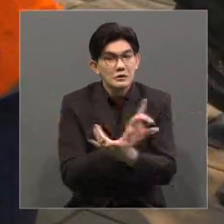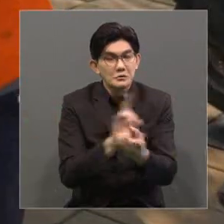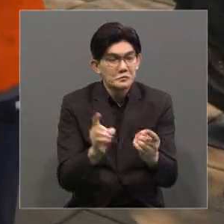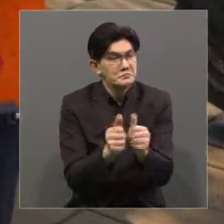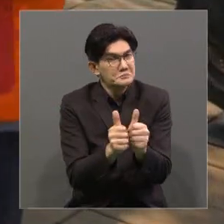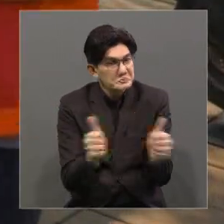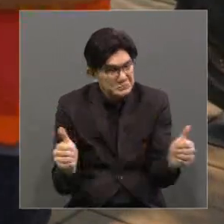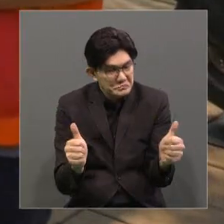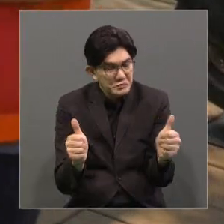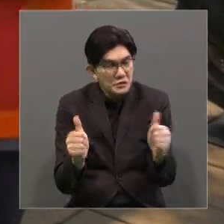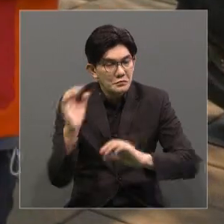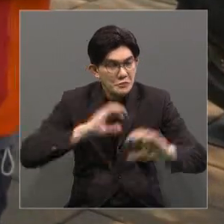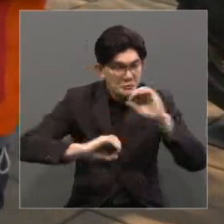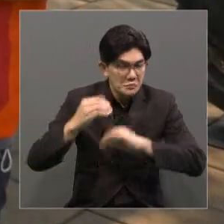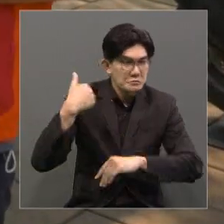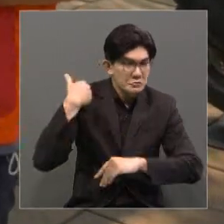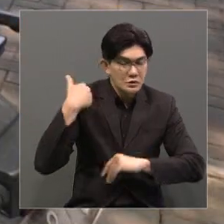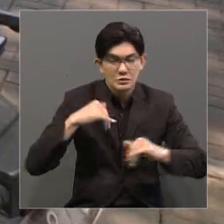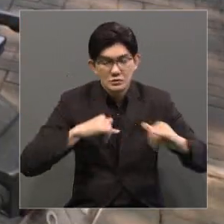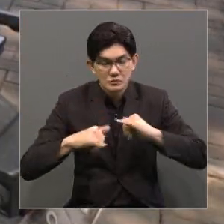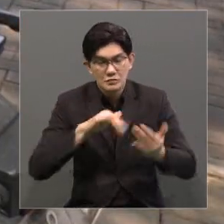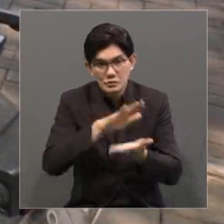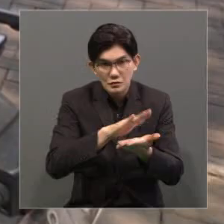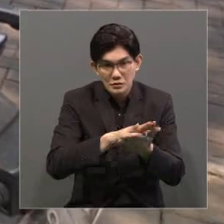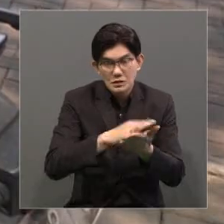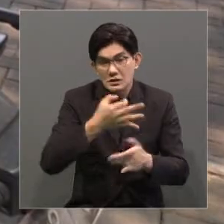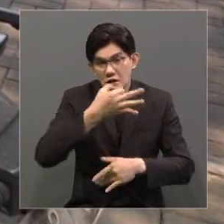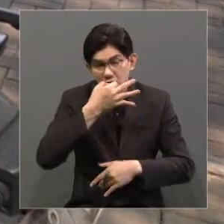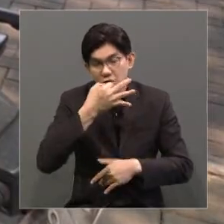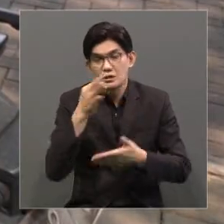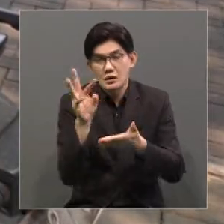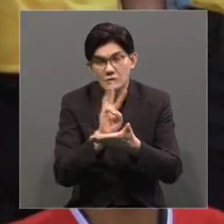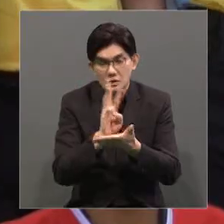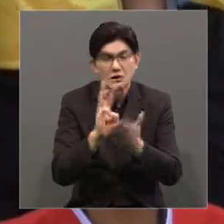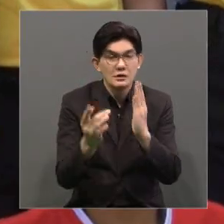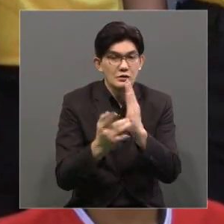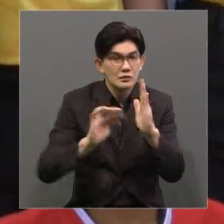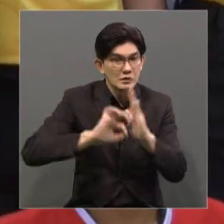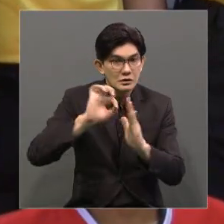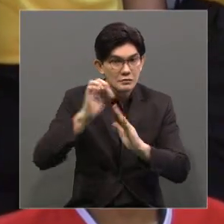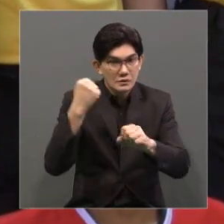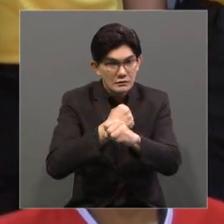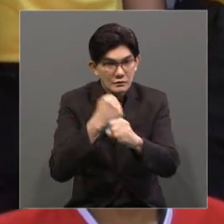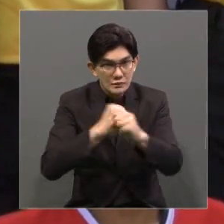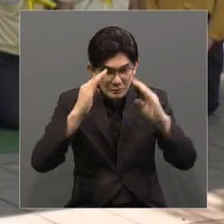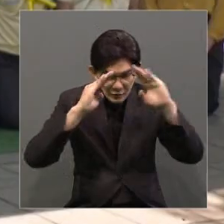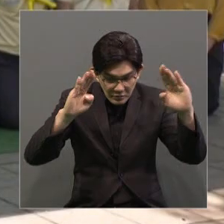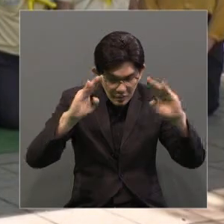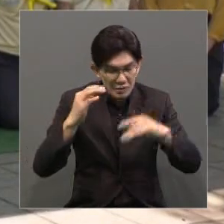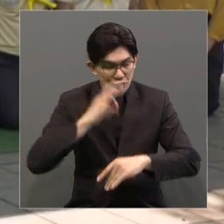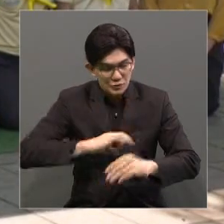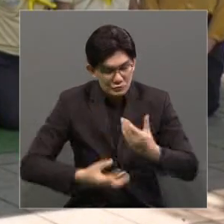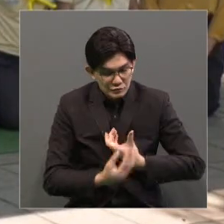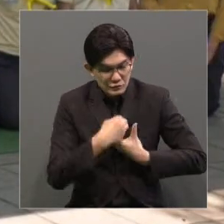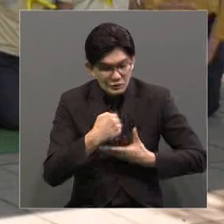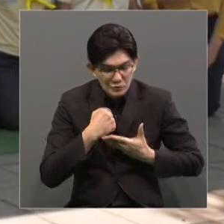อยู่และมีความปลอดภัยซึ่งเยาวชนอาชีวะจิตอาสาของวิทยาลัยเทคนิคเชียงใหม่จะได้ทั้งฝึกประสบการณ์และสร้างสำนึกในการ